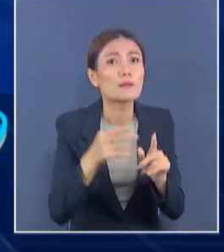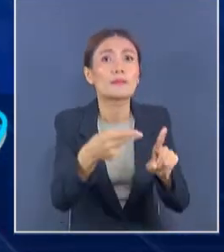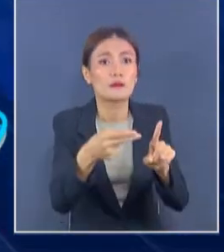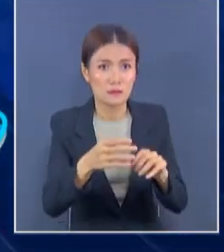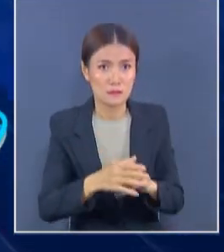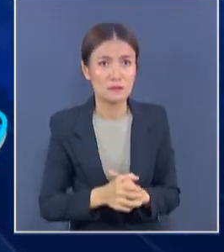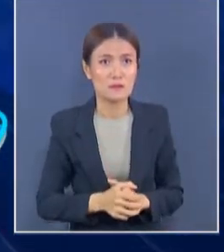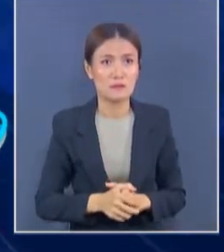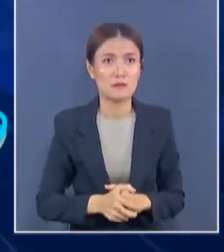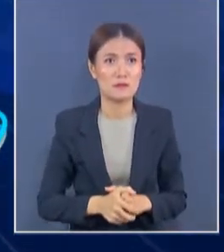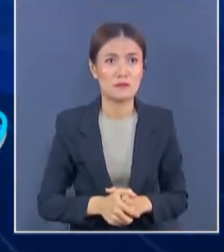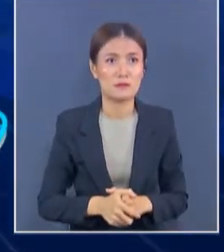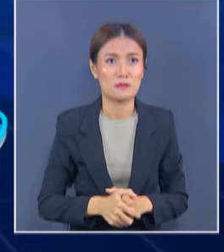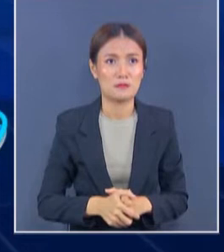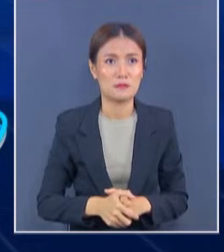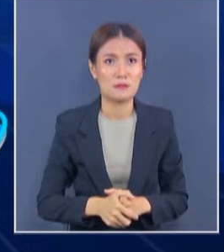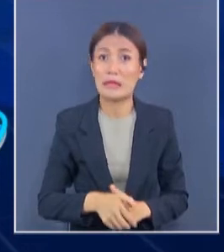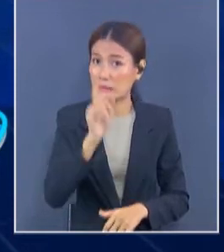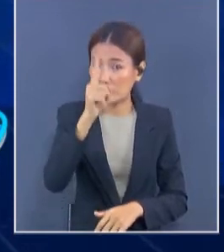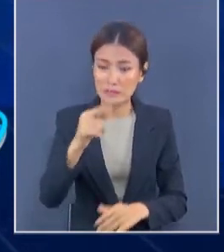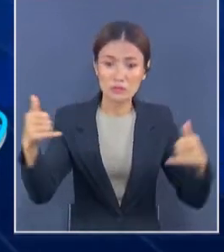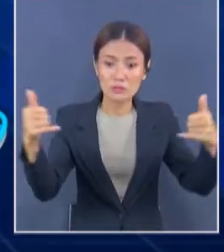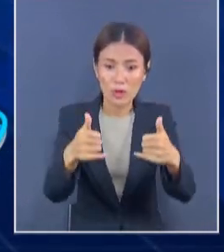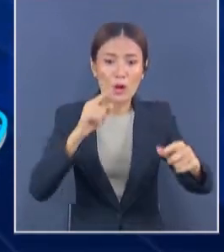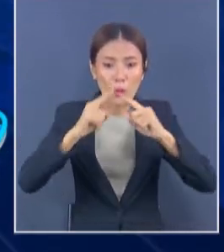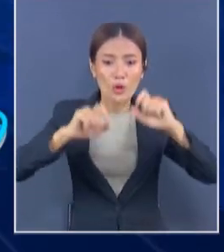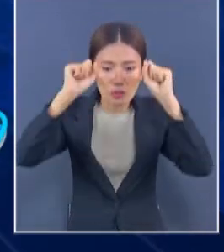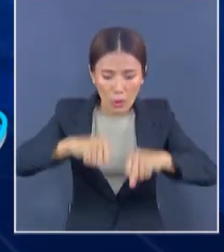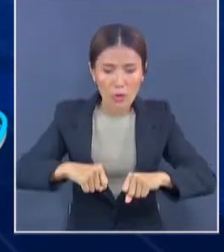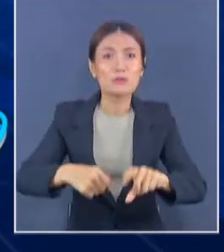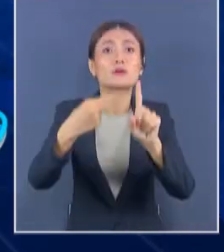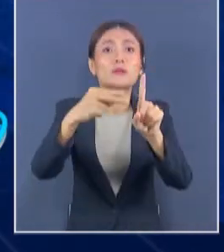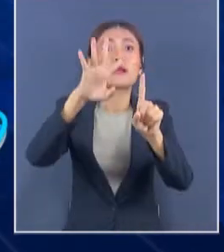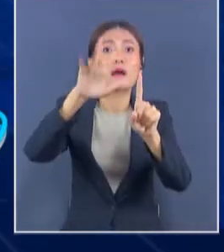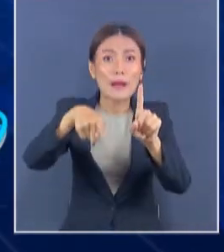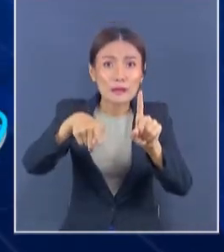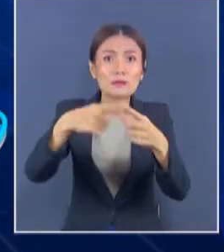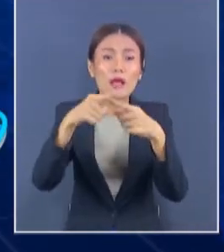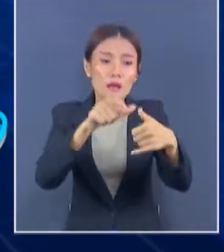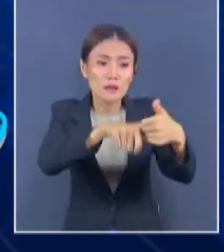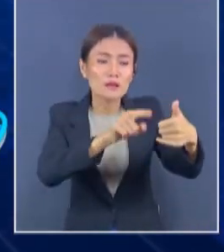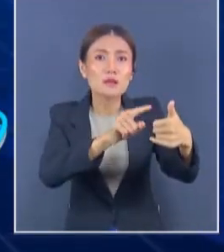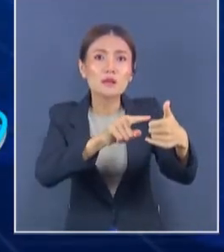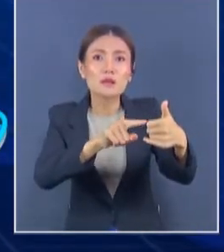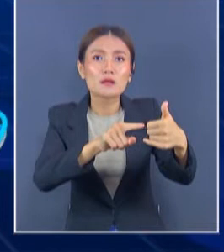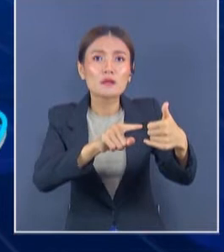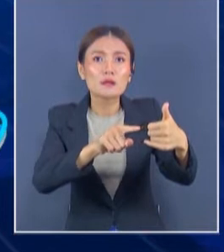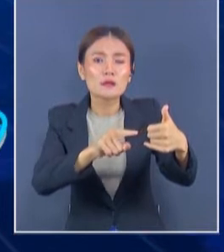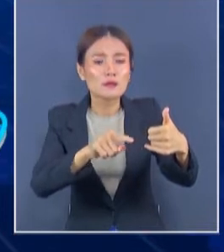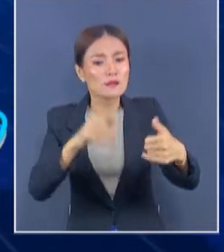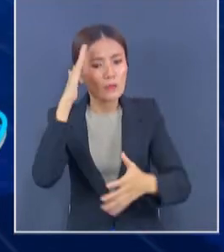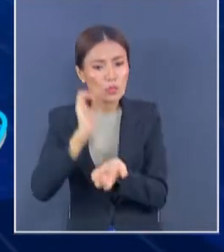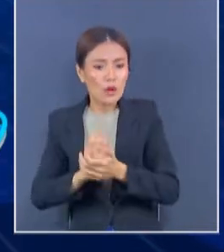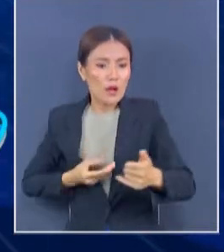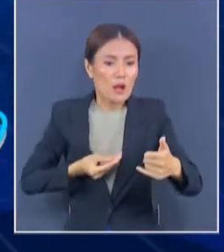คะเนี่ยครับตกลงกันหมื่นห้าครับแต่ว่าได้รับเงินแค่หมื่นเดียวครับปิดและอีก 5,000ไหนล่ะนะ